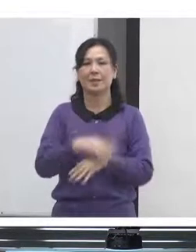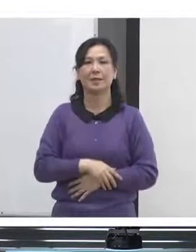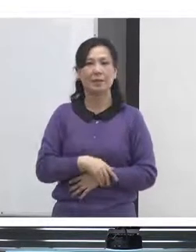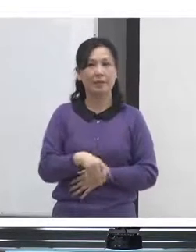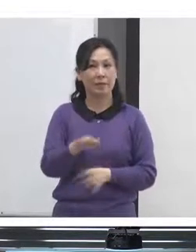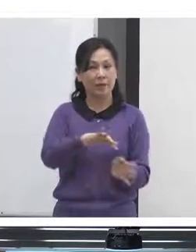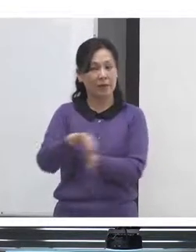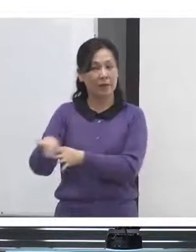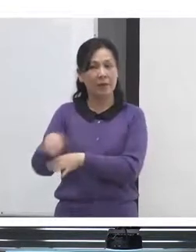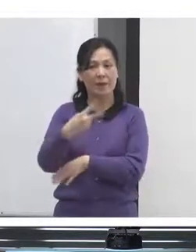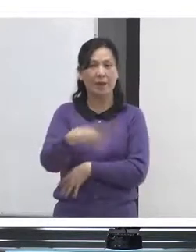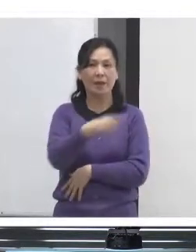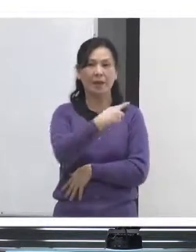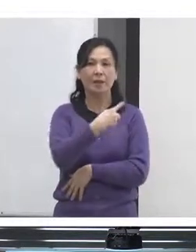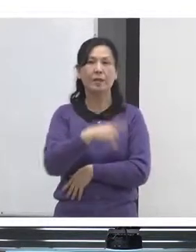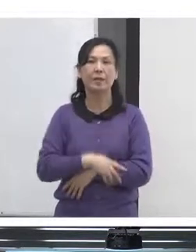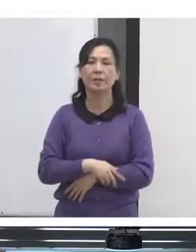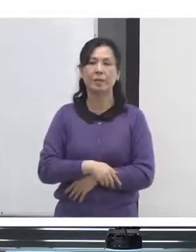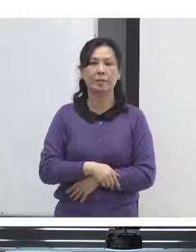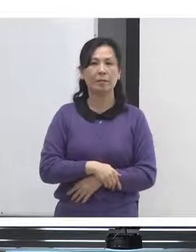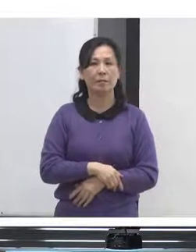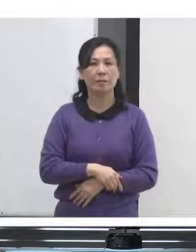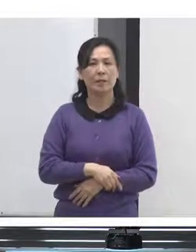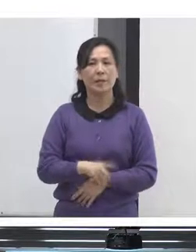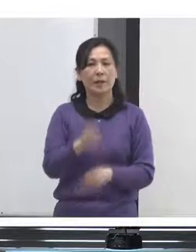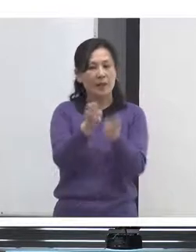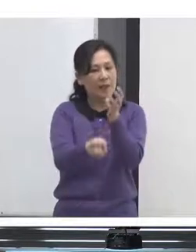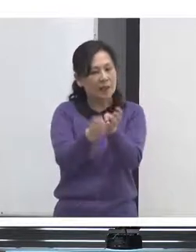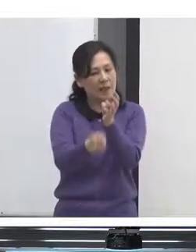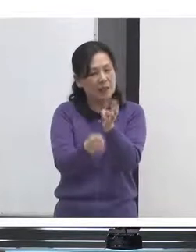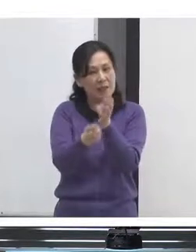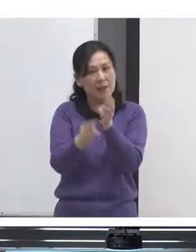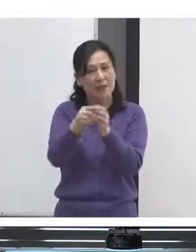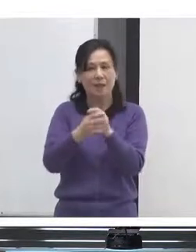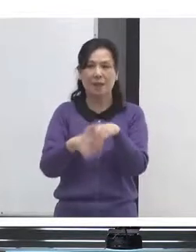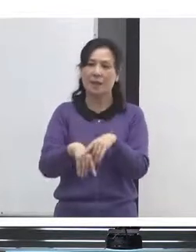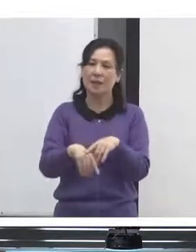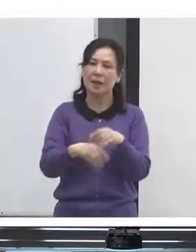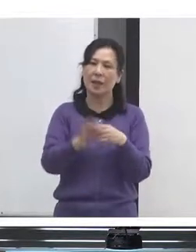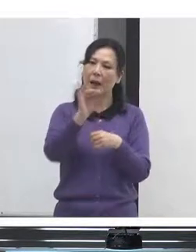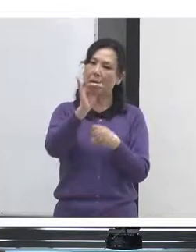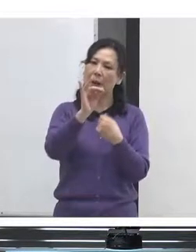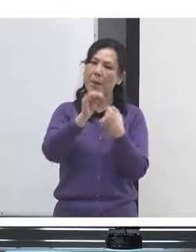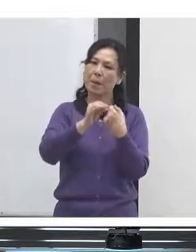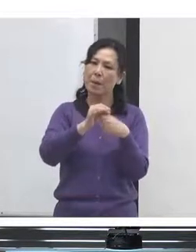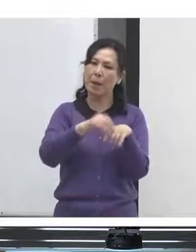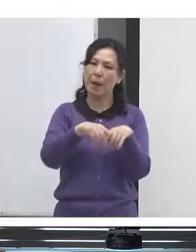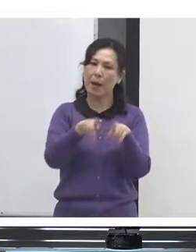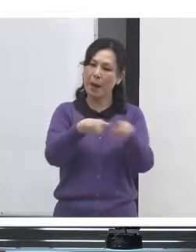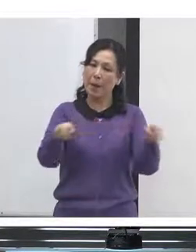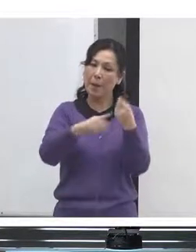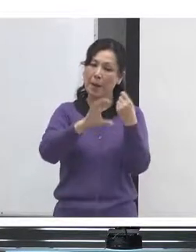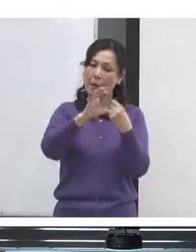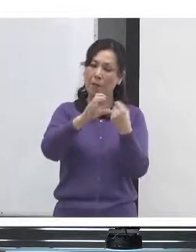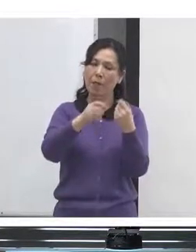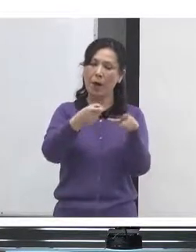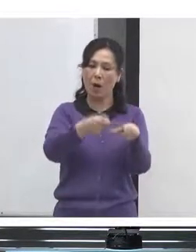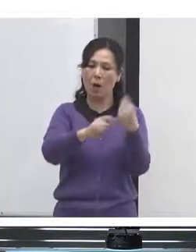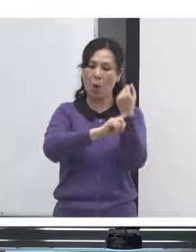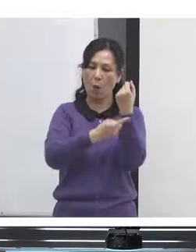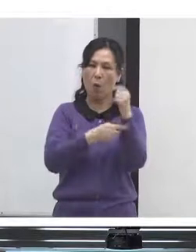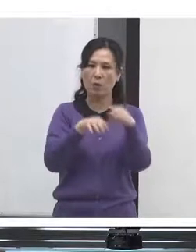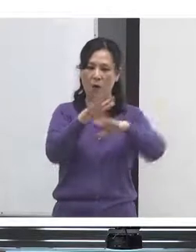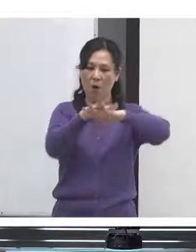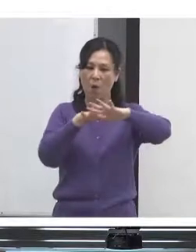的可及性分析 accessibility analysis， 那比较细致的一个100平方公尺的一个网格。那再来就